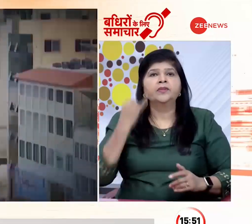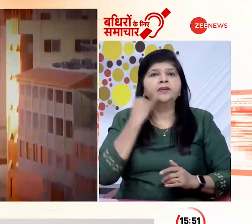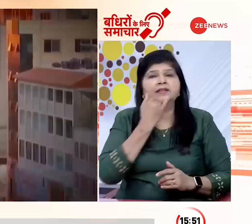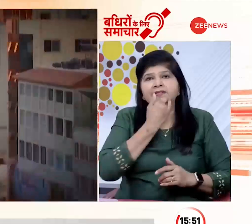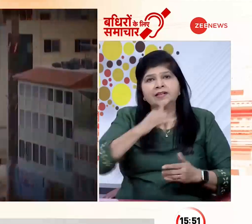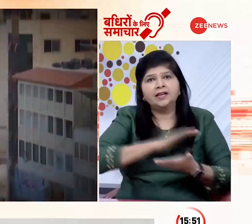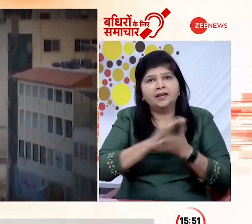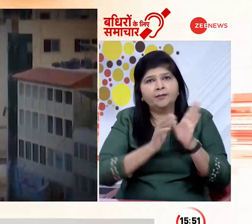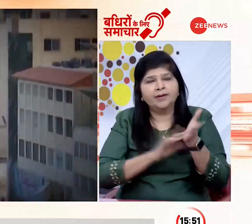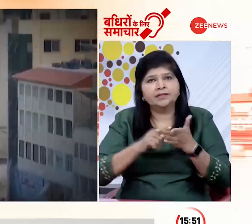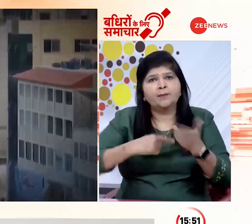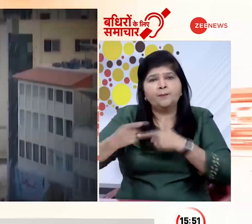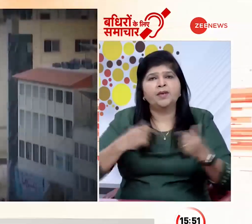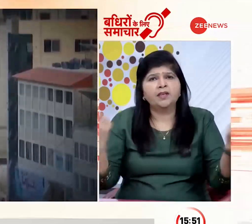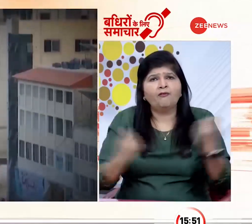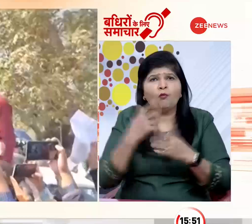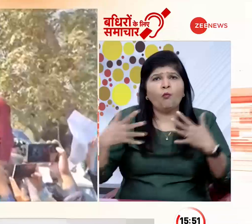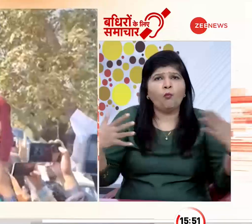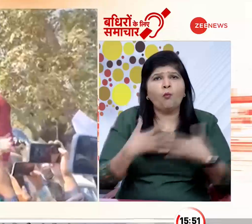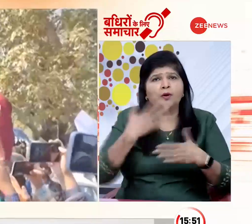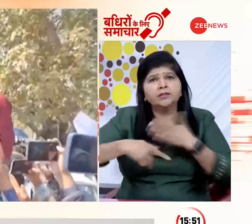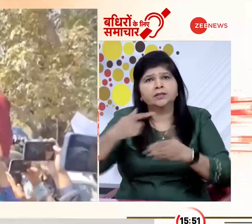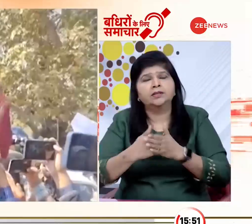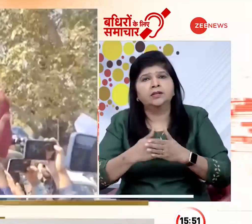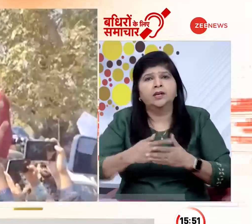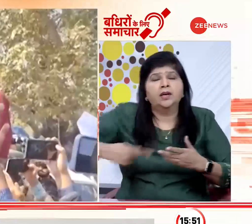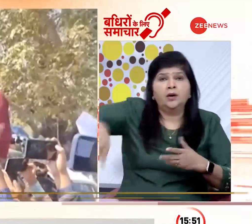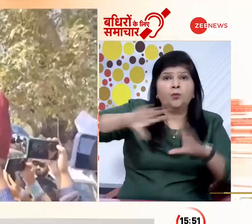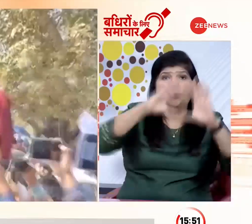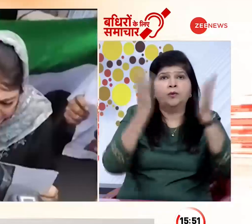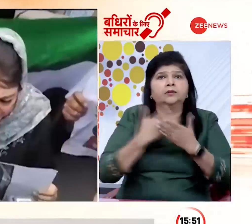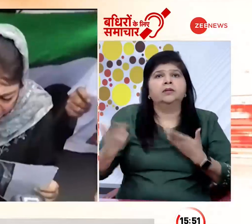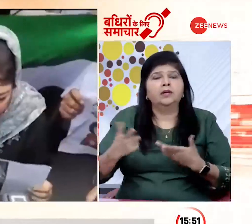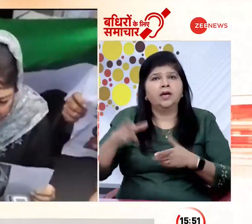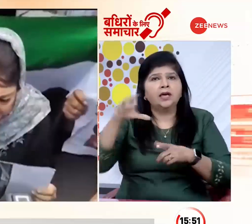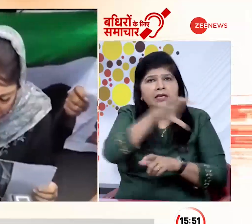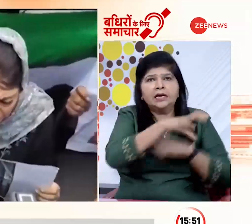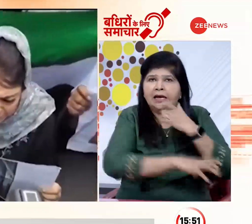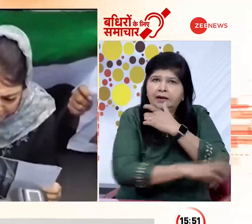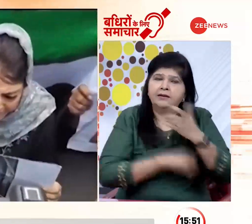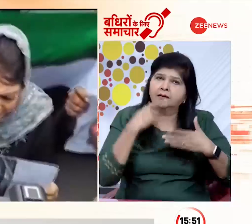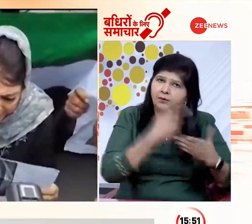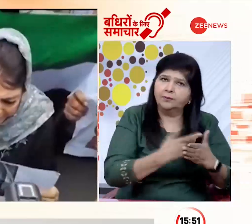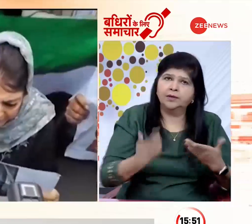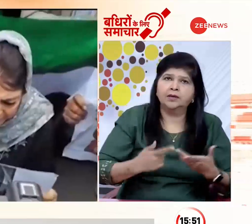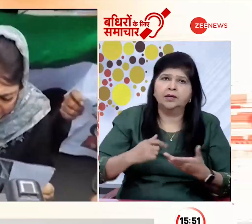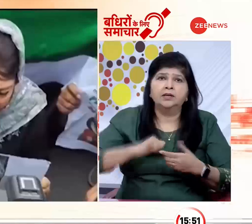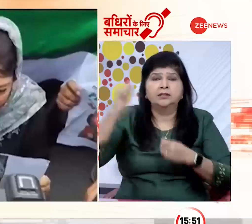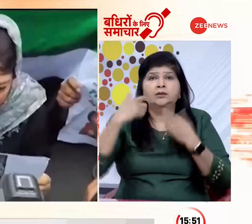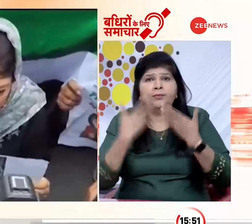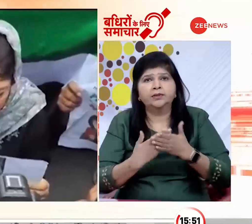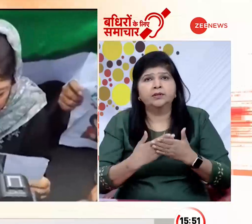इसराइल और हमास के बीच युद्ध जारी है। दुनिया भर के कई देशों में जंग को लेकर प्रदर्शन जारी